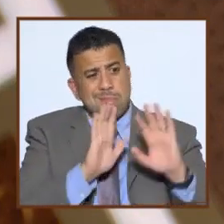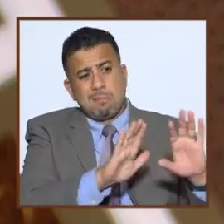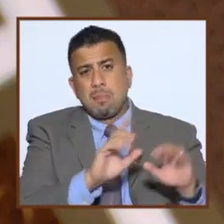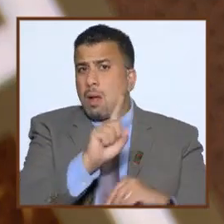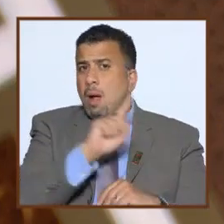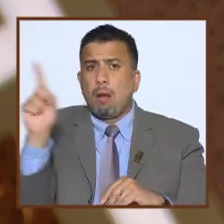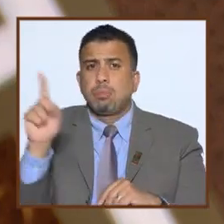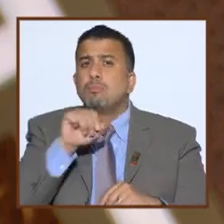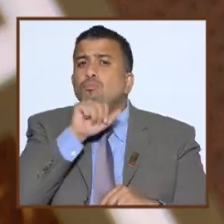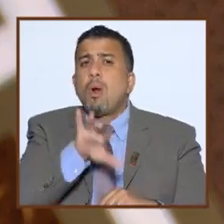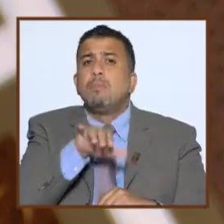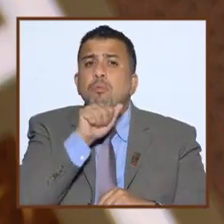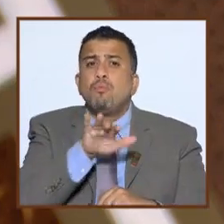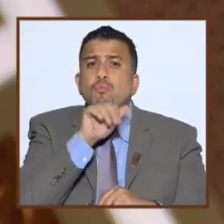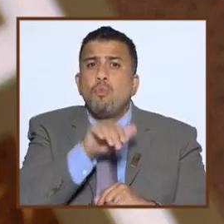والسلام